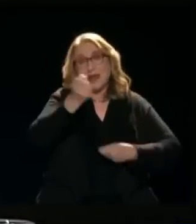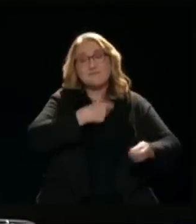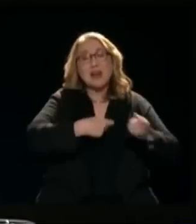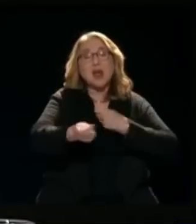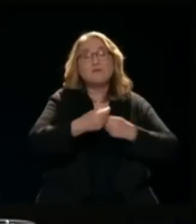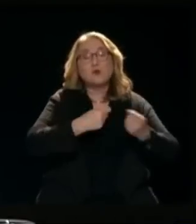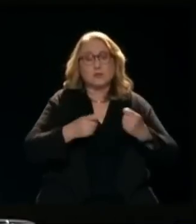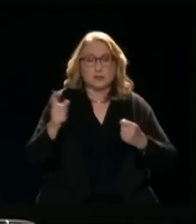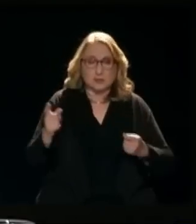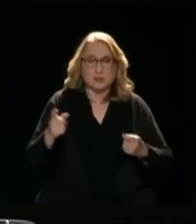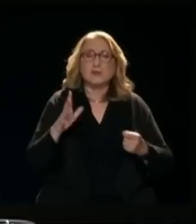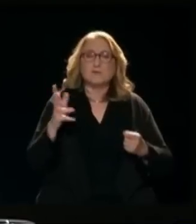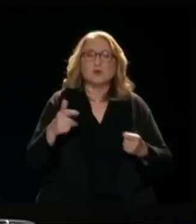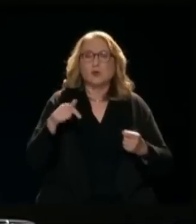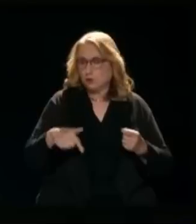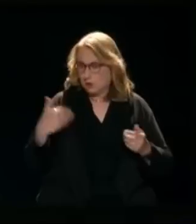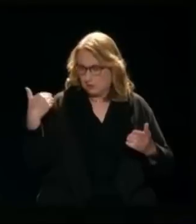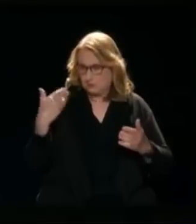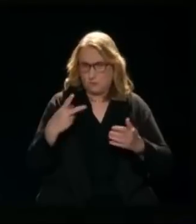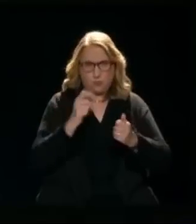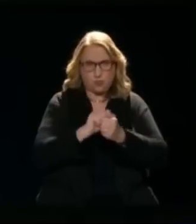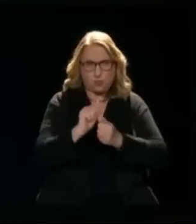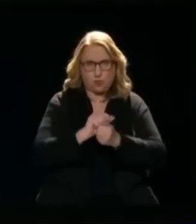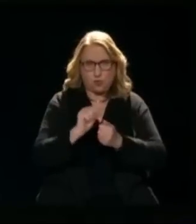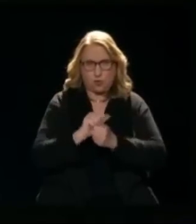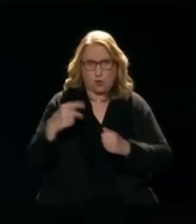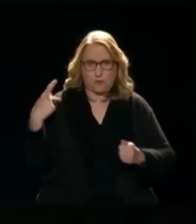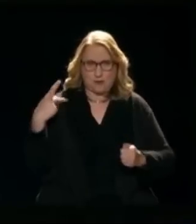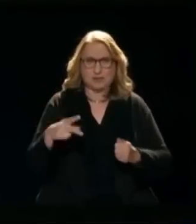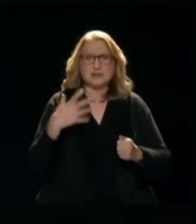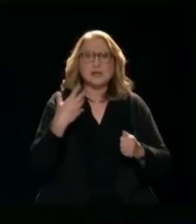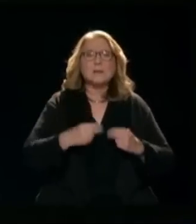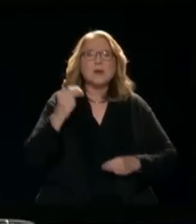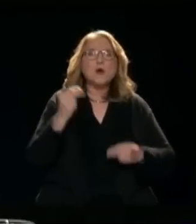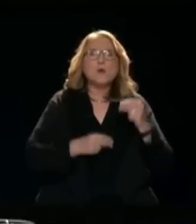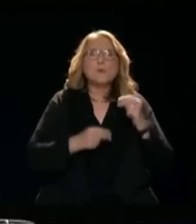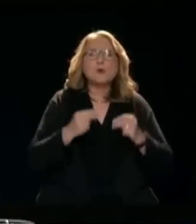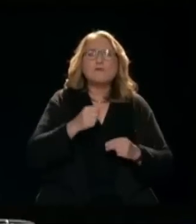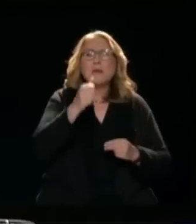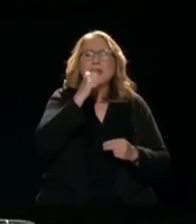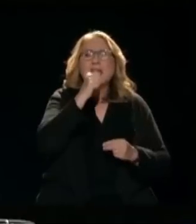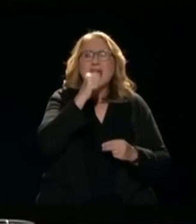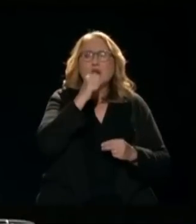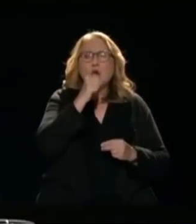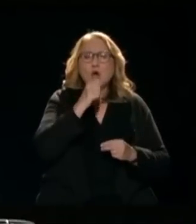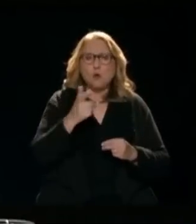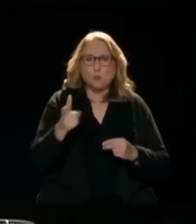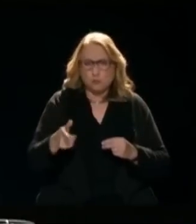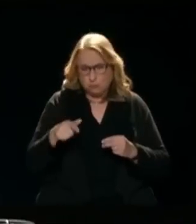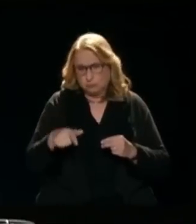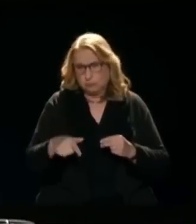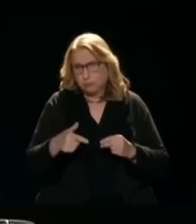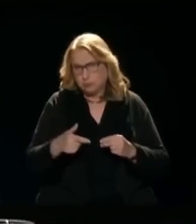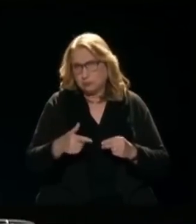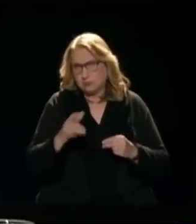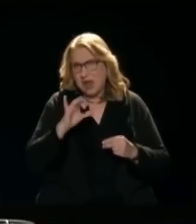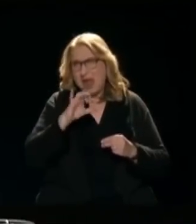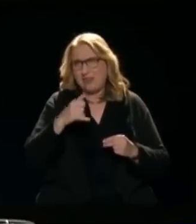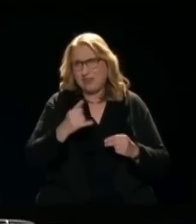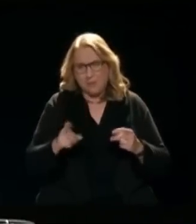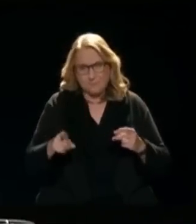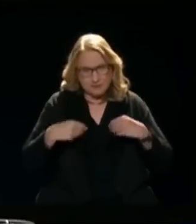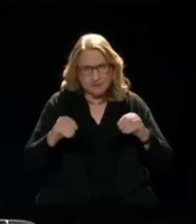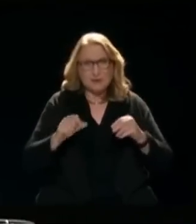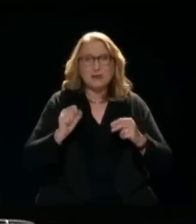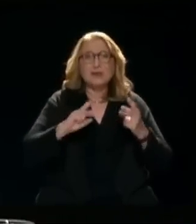Τους τελευταίους δύο μήνες είχαμε το πρόβλημα με το νερό που πέρασε η ΕΙΔΑΠ και η ΕΕΘ στο υπερταμείο. Και το δεύτερο, είδαμε και τα μουσεία, τα